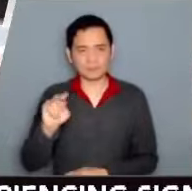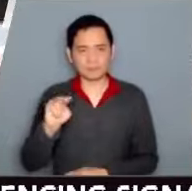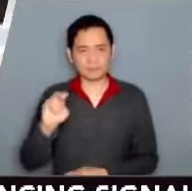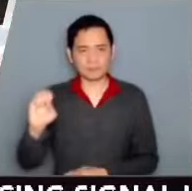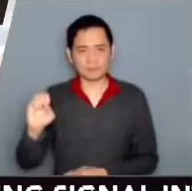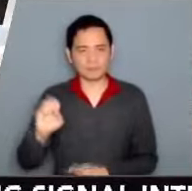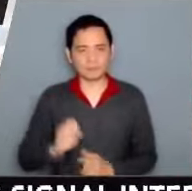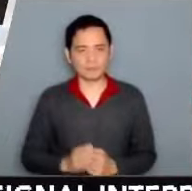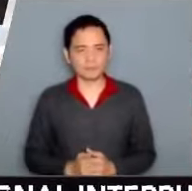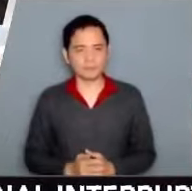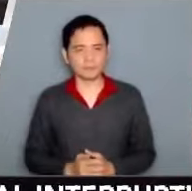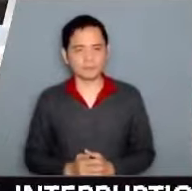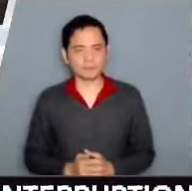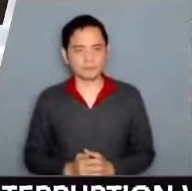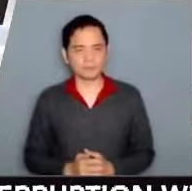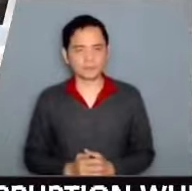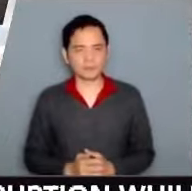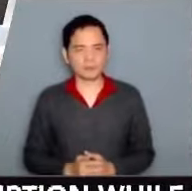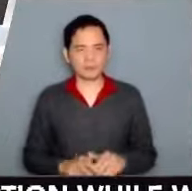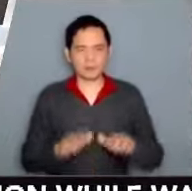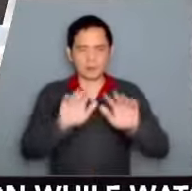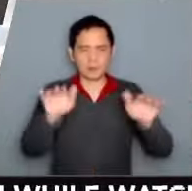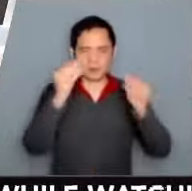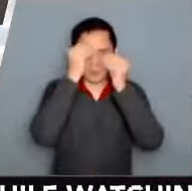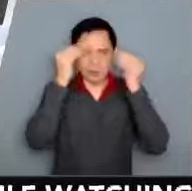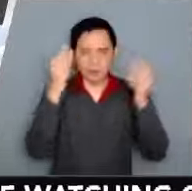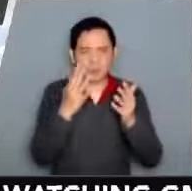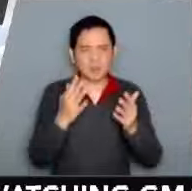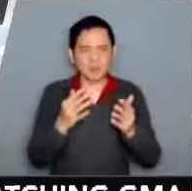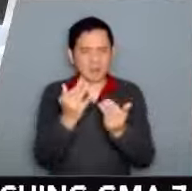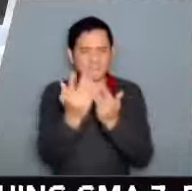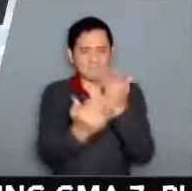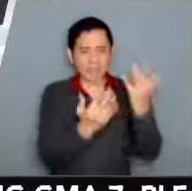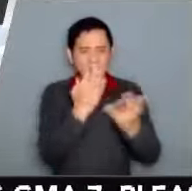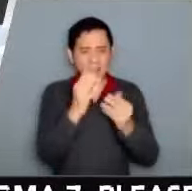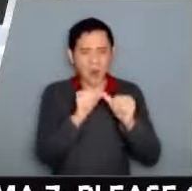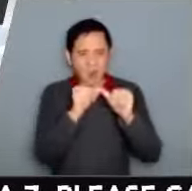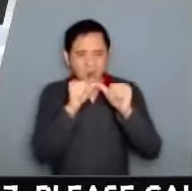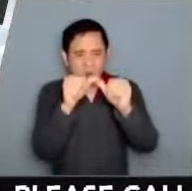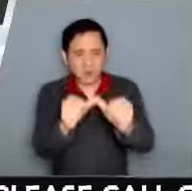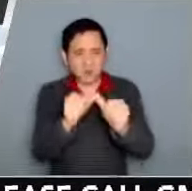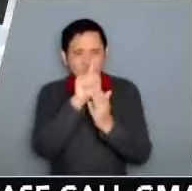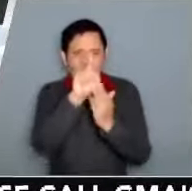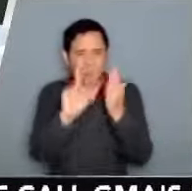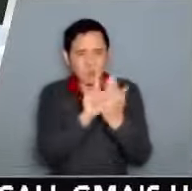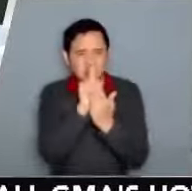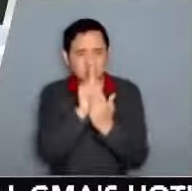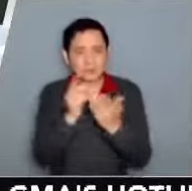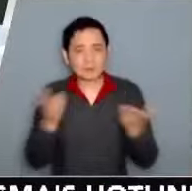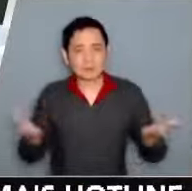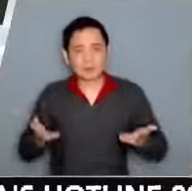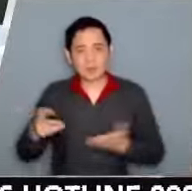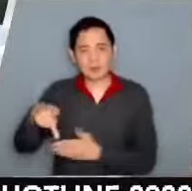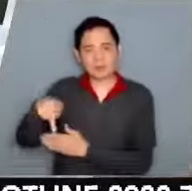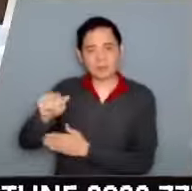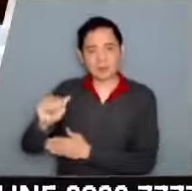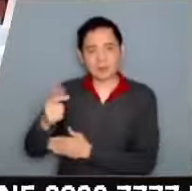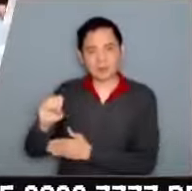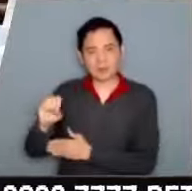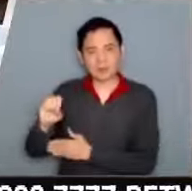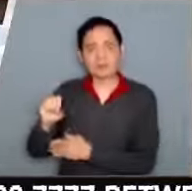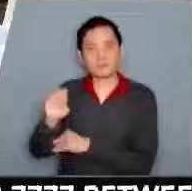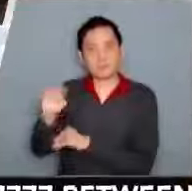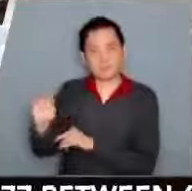Mahigit isang oras ang itinagal ng sunog sa bahay na ito sa Merced Street, Paco, Maynila, na umabot sa ikalawang alarma bago tuluyang naapula.